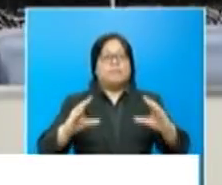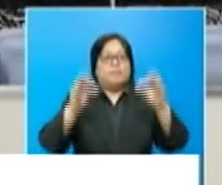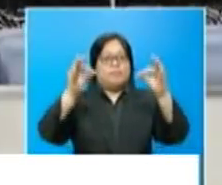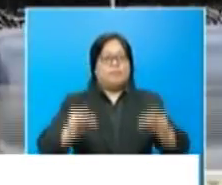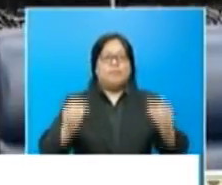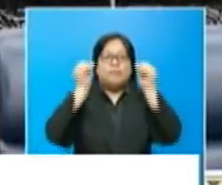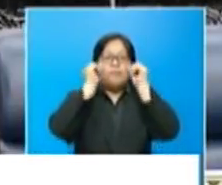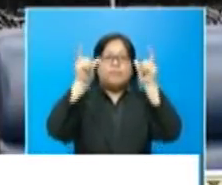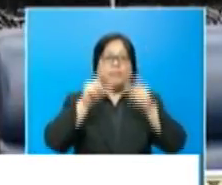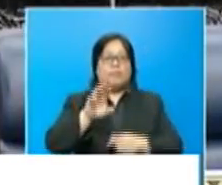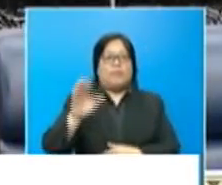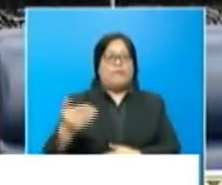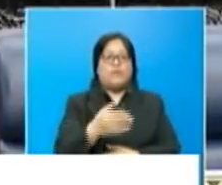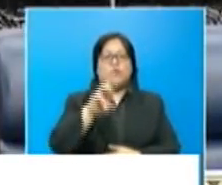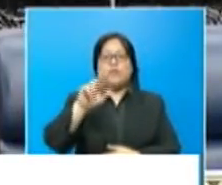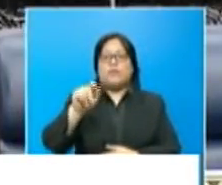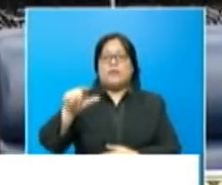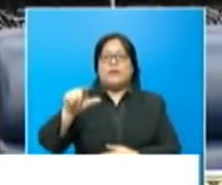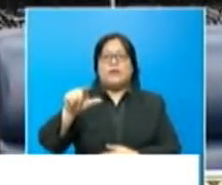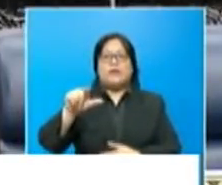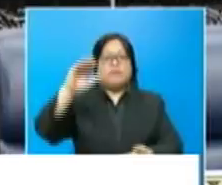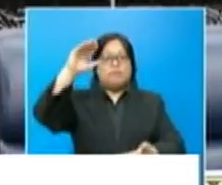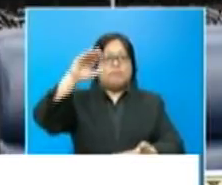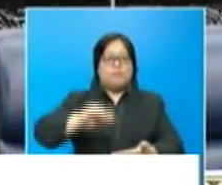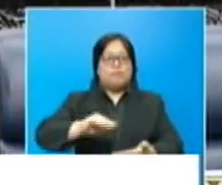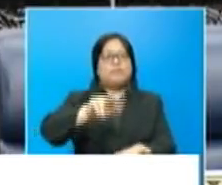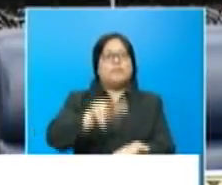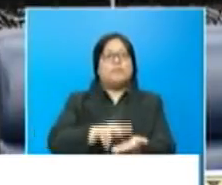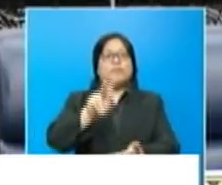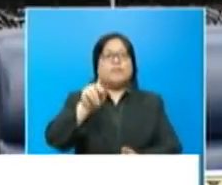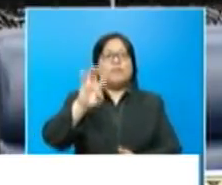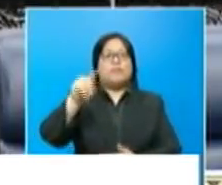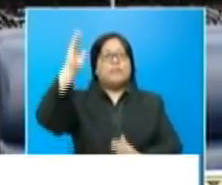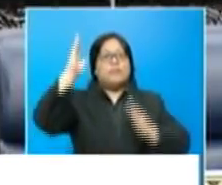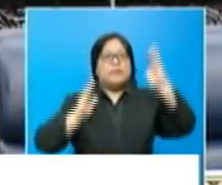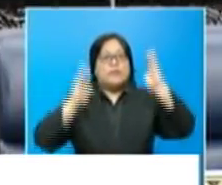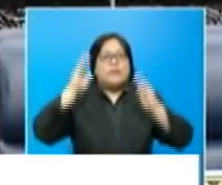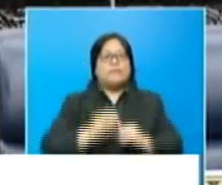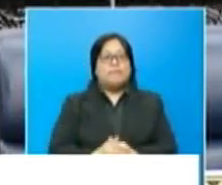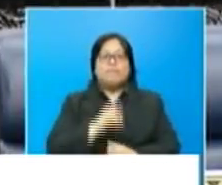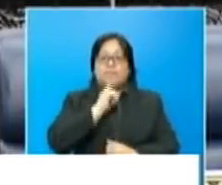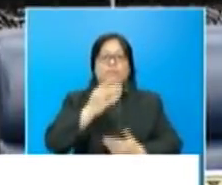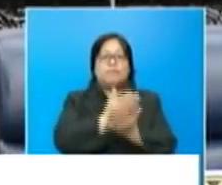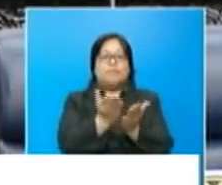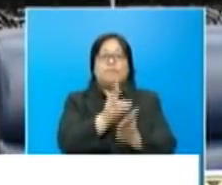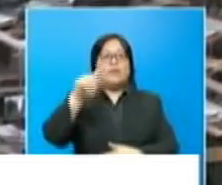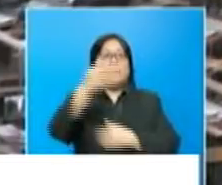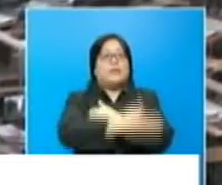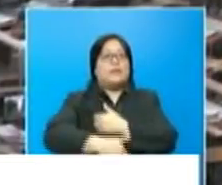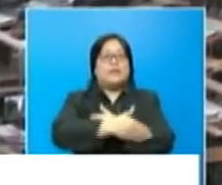sama. Jadi ini adalah apa yang DAP dukung. Jadi bagi saya dan juga bagi pihak DAP, kita memang